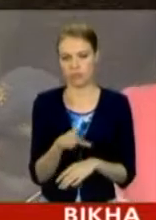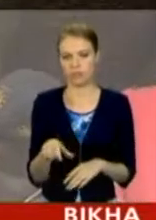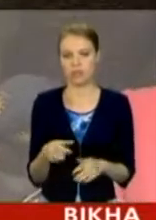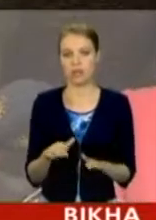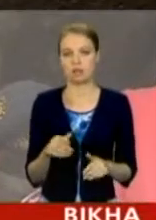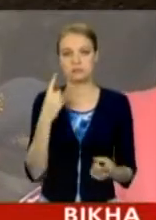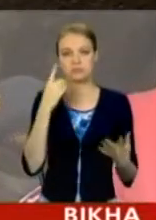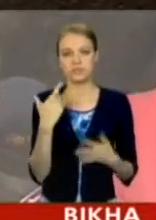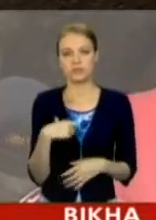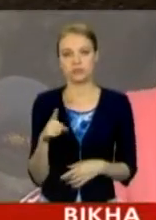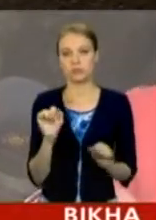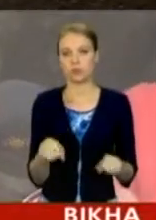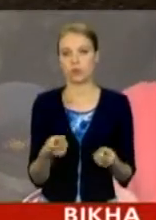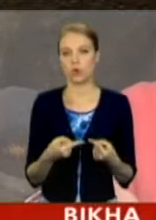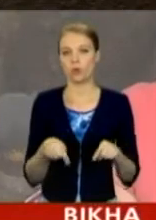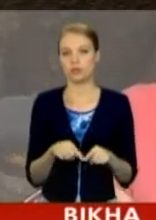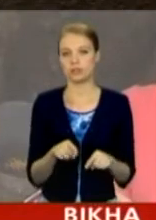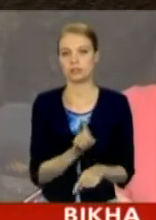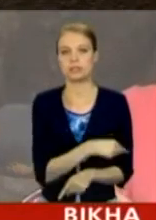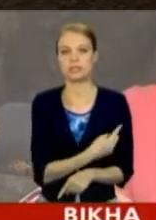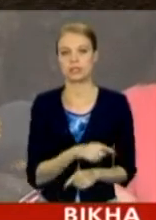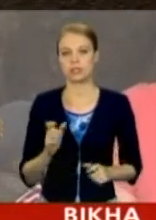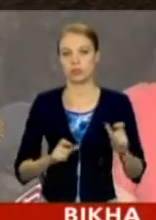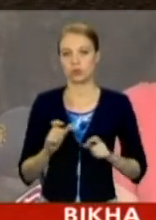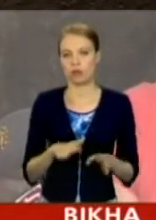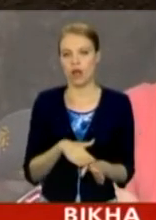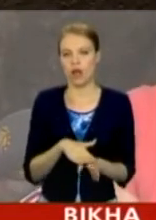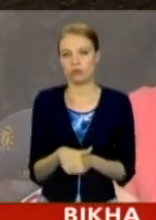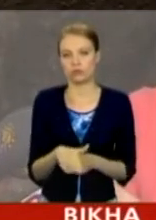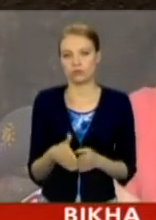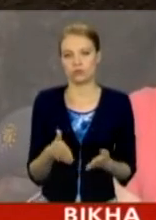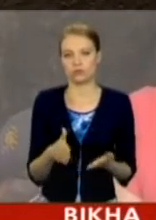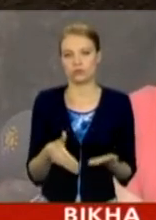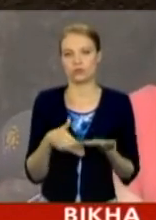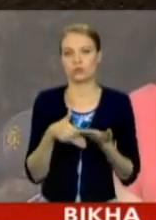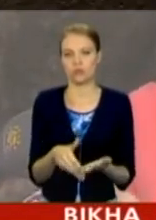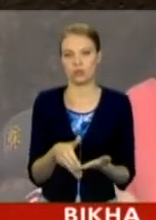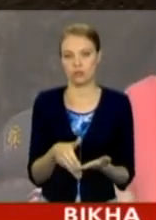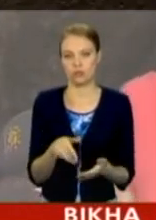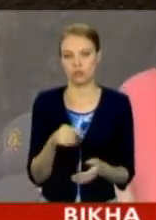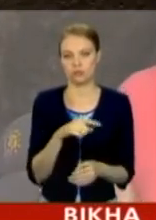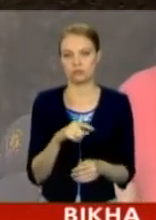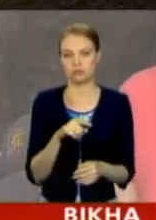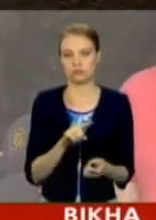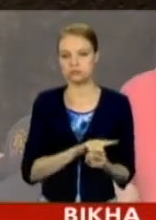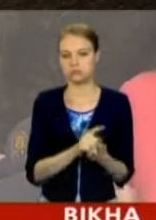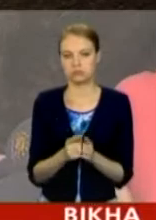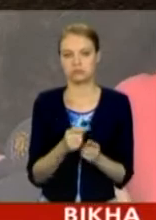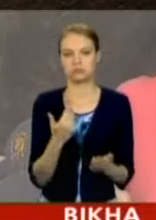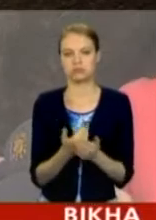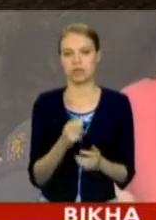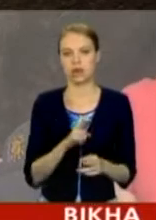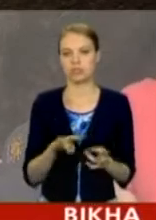Представить себе, что можно организаторов медицинских курсов абсолютно гуманитарную миссию представить как часть